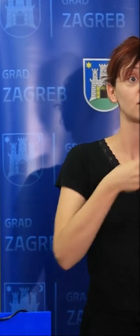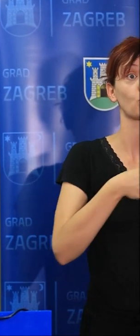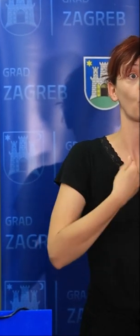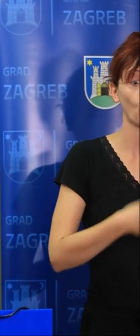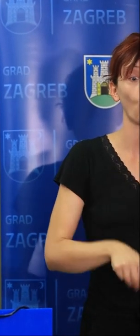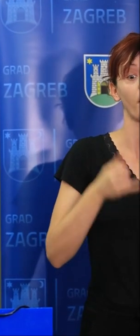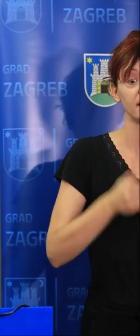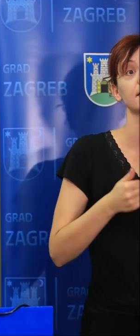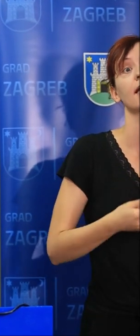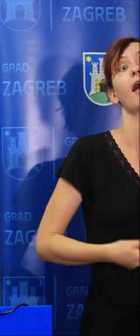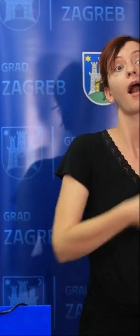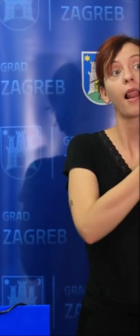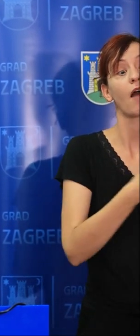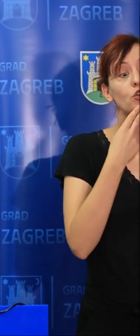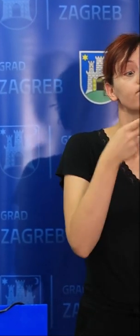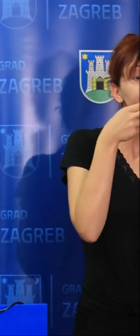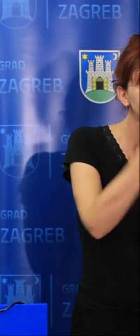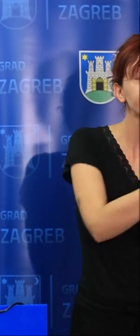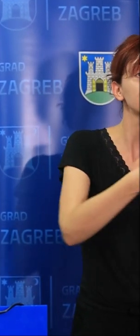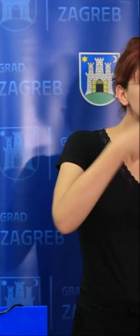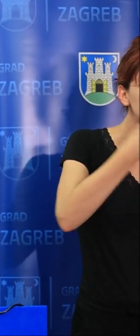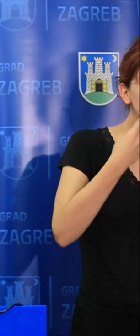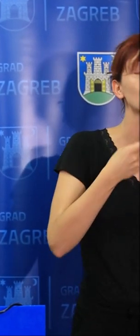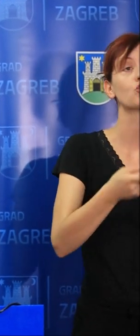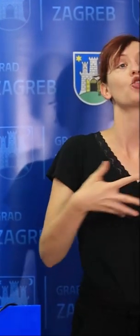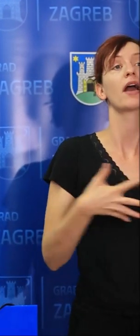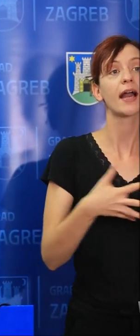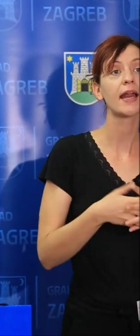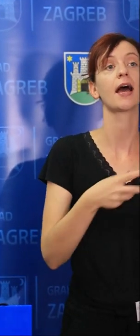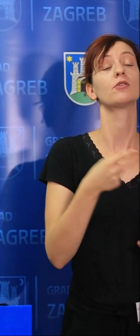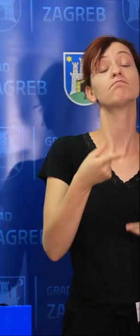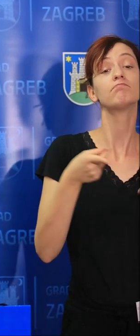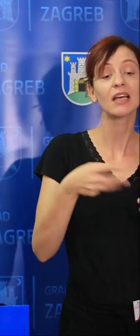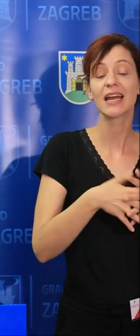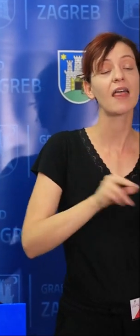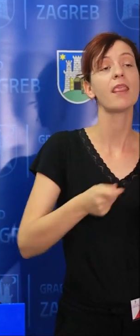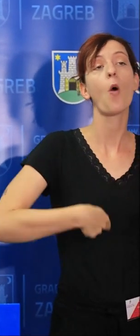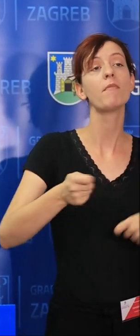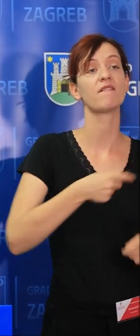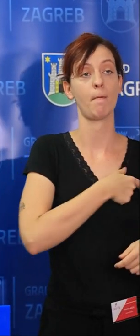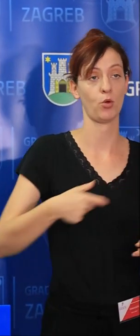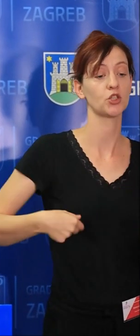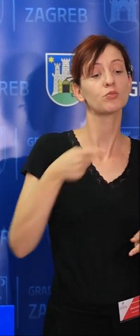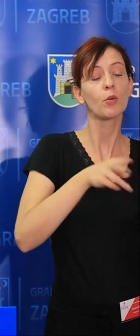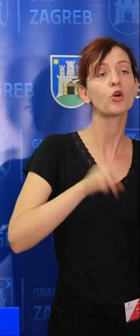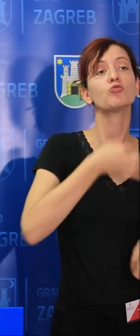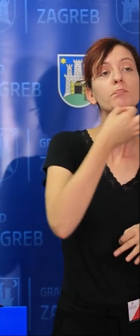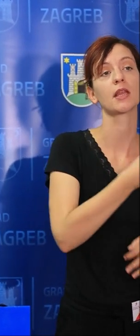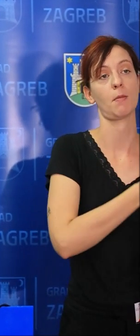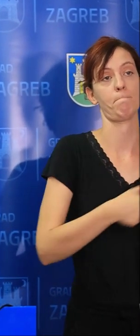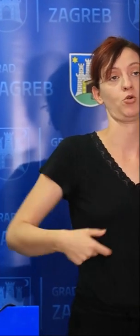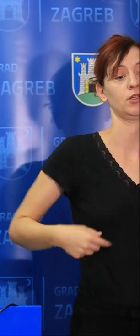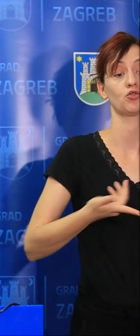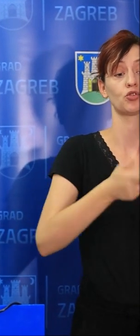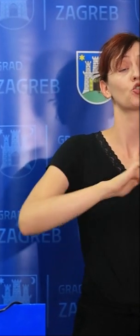Da bi sada došlo do požara. Tako da to je pitanje za policiju, grad ne upravlja policijom i evo, nadam se da će se to ono, što prije rasvijestiti, to je svima